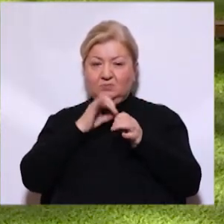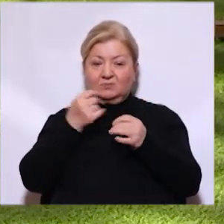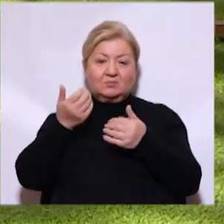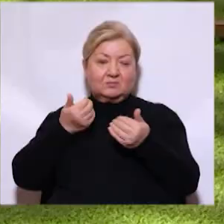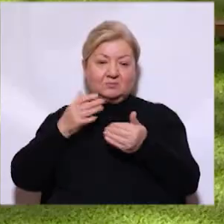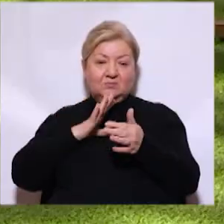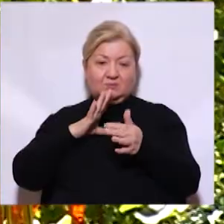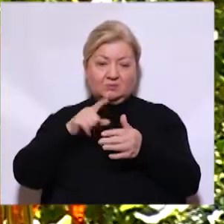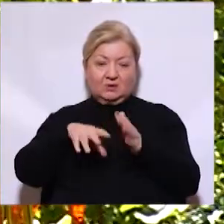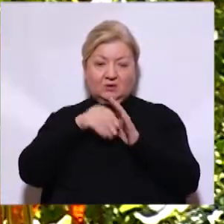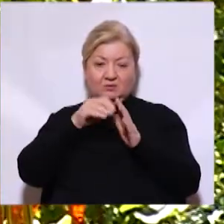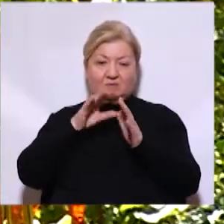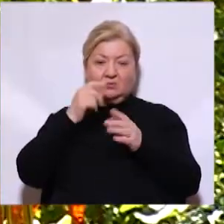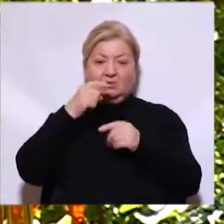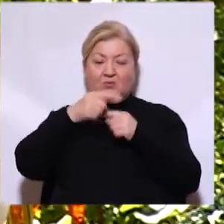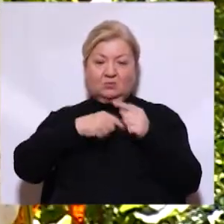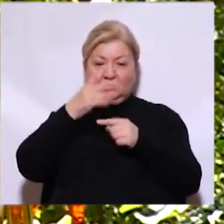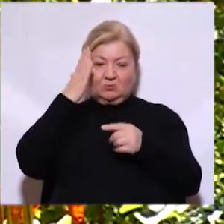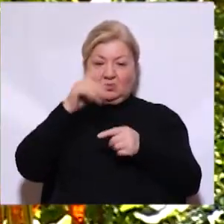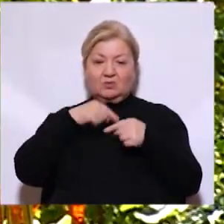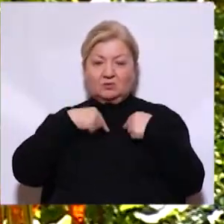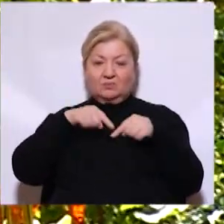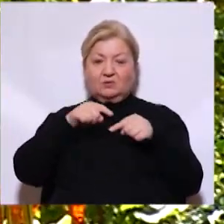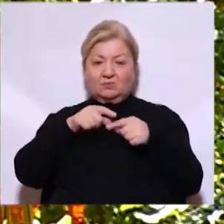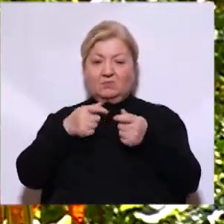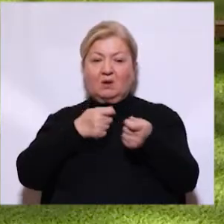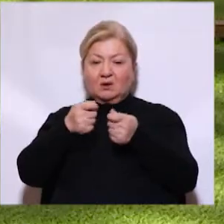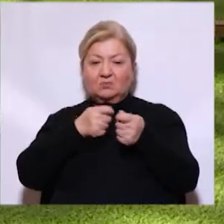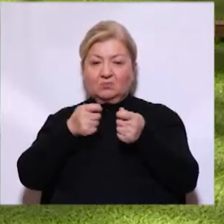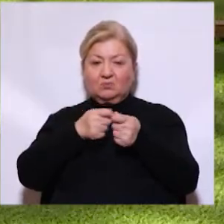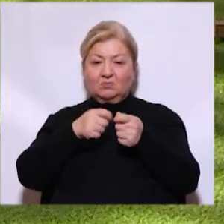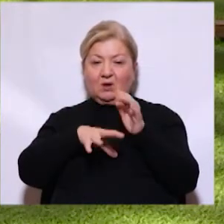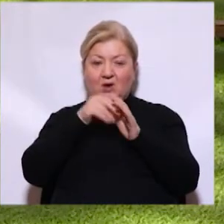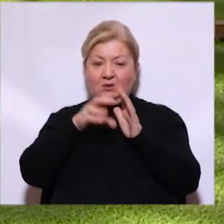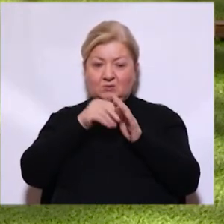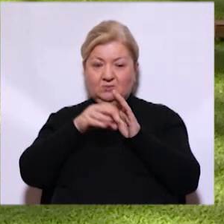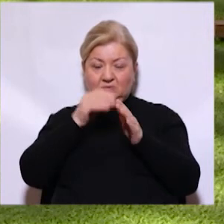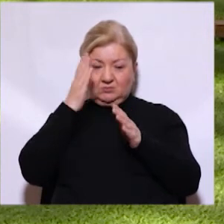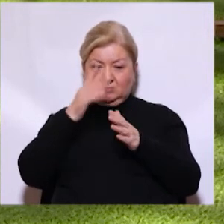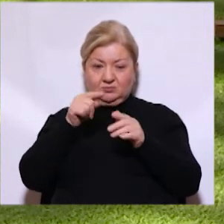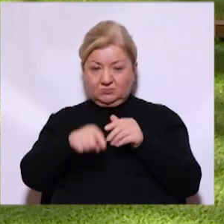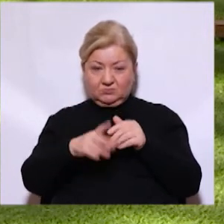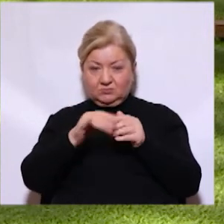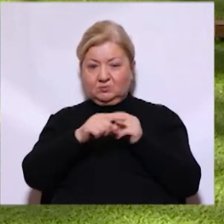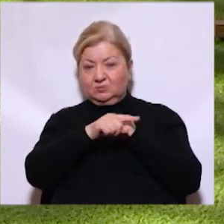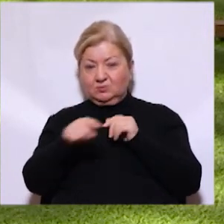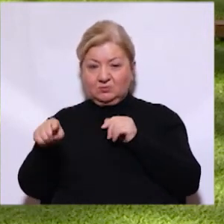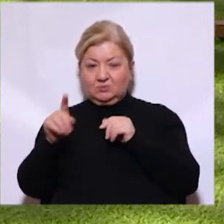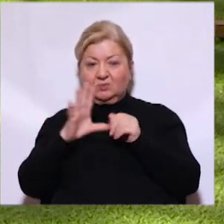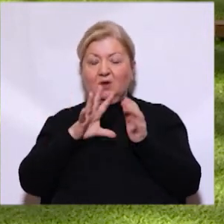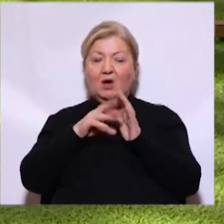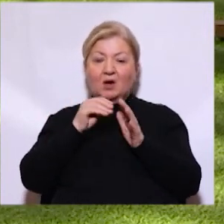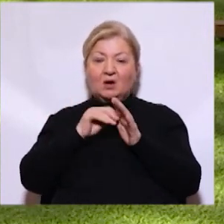და ეხლა მომდევნო წელს იქნება თვითმართველობის არჩევნები, ადგილობრივი თვითმართველობაც ერთ-ერთი თემა არის, რაც განვიხილეთ